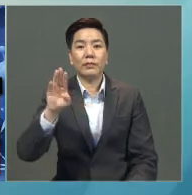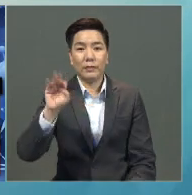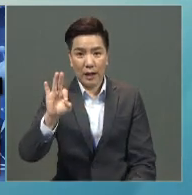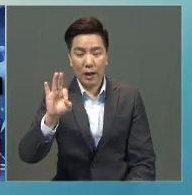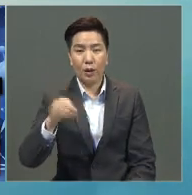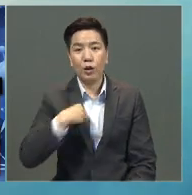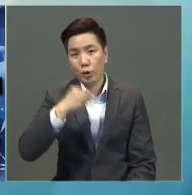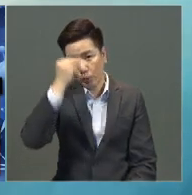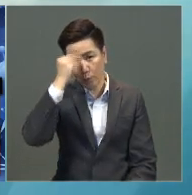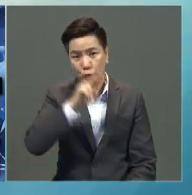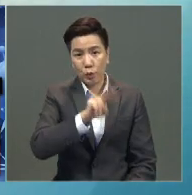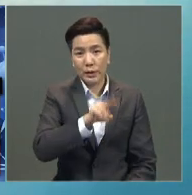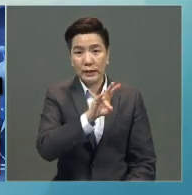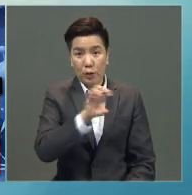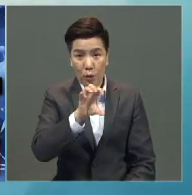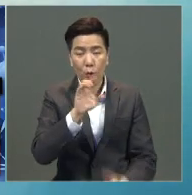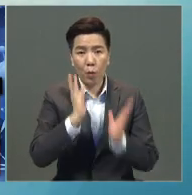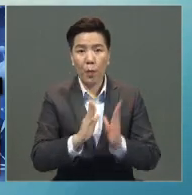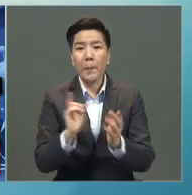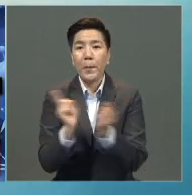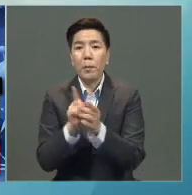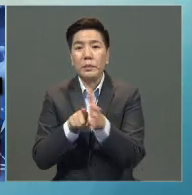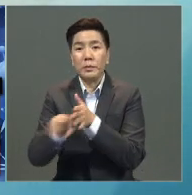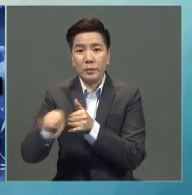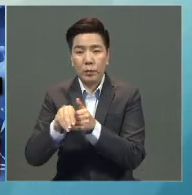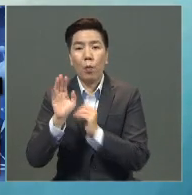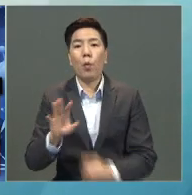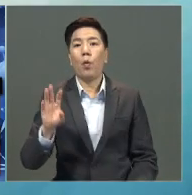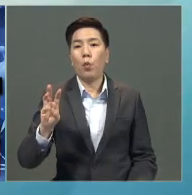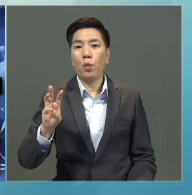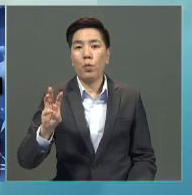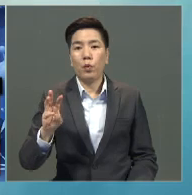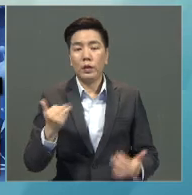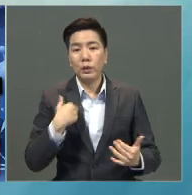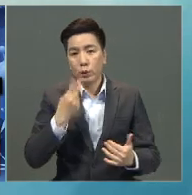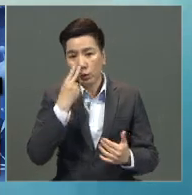นะครับญี่ปุ่นมา 2007โดยประมาณนะครับพบที่ 6